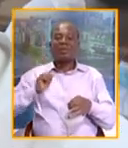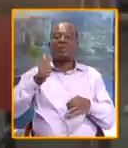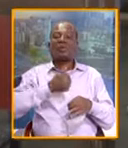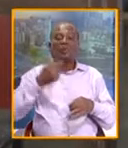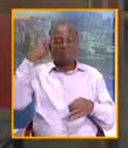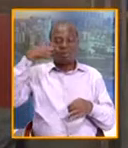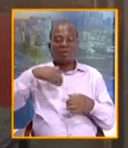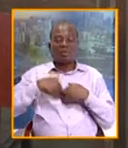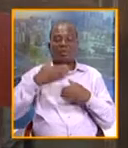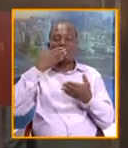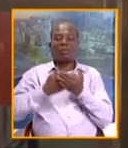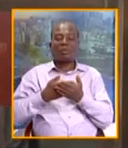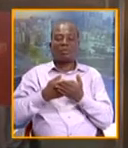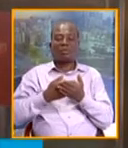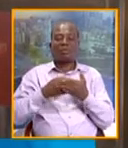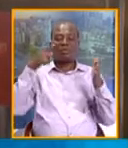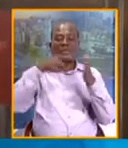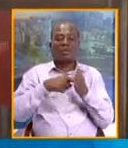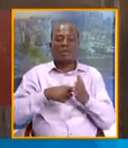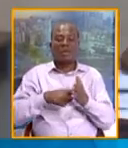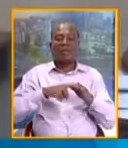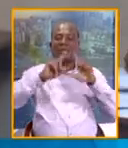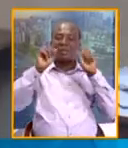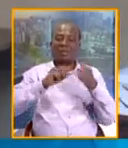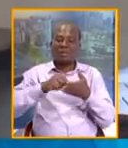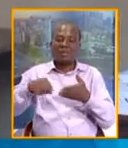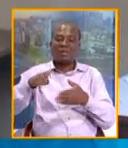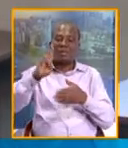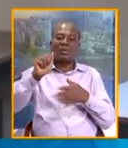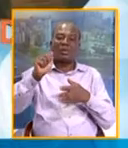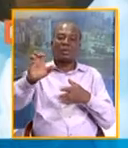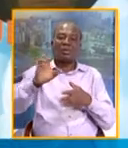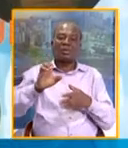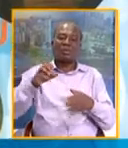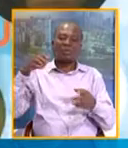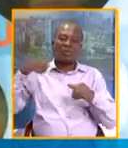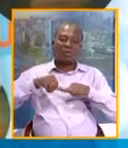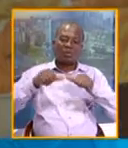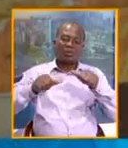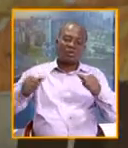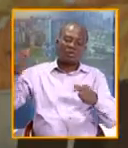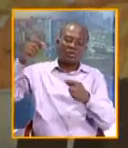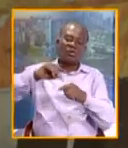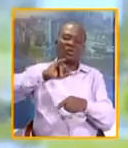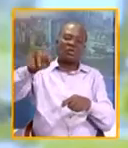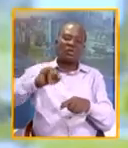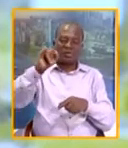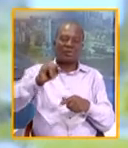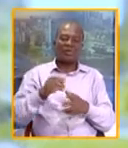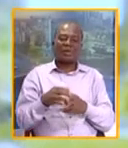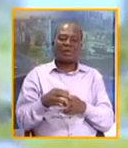notes seize épreuves écrites du baccalauréat session 2020 s'étendront jusqu'au jeudi 30 juin 2020